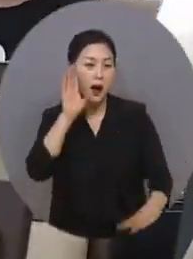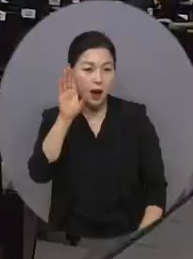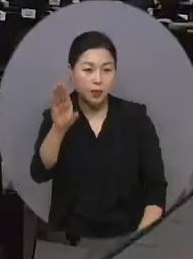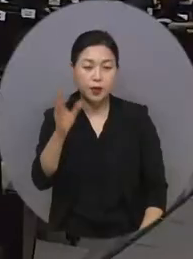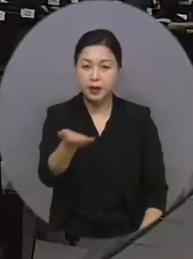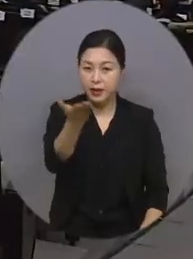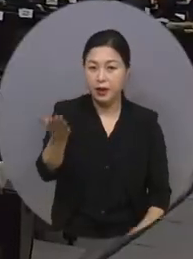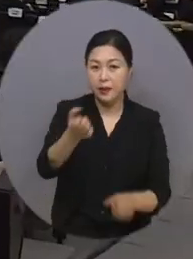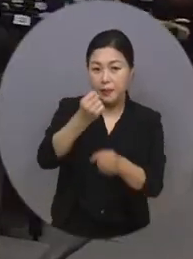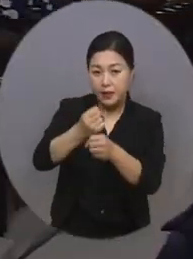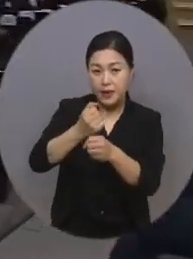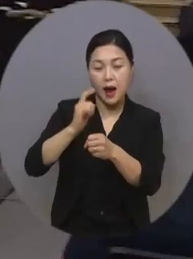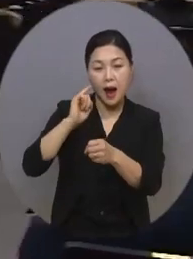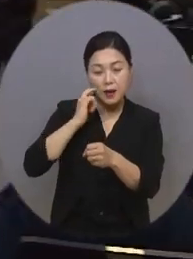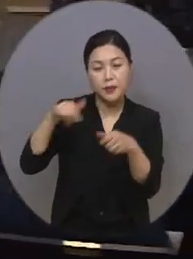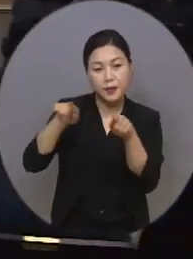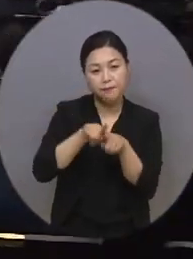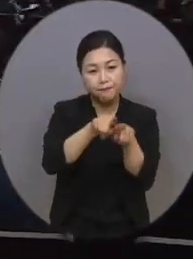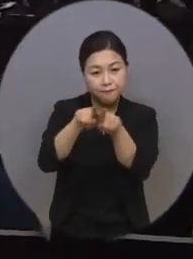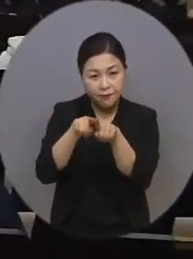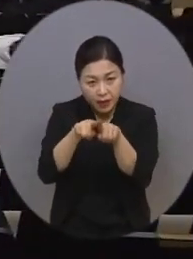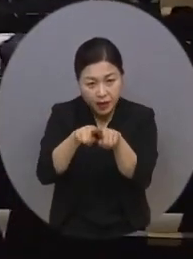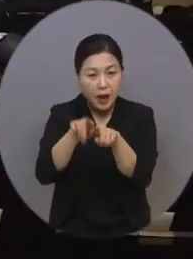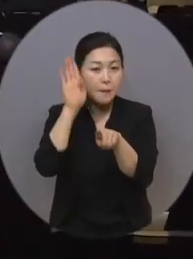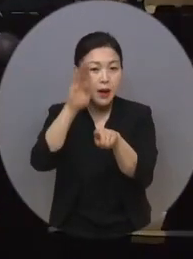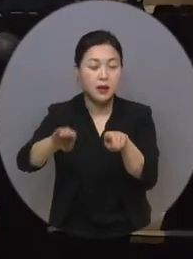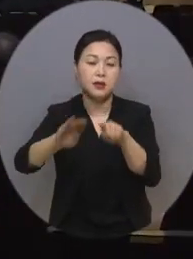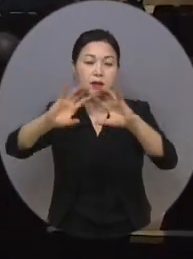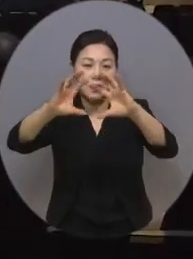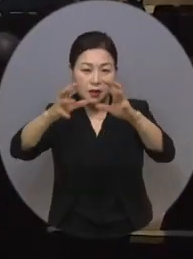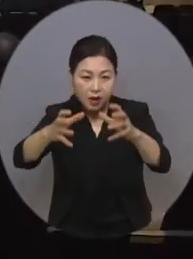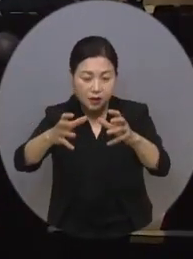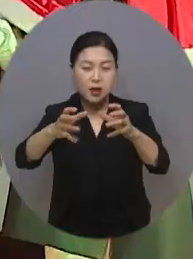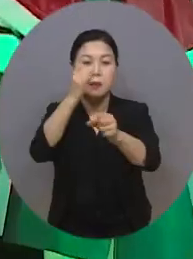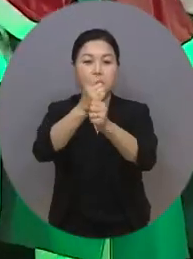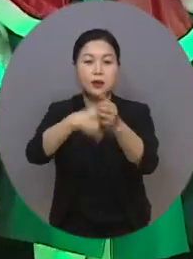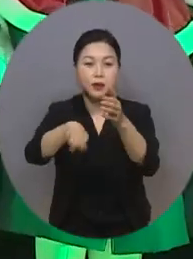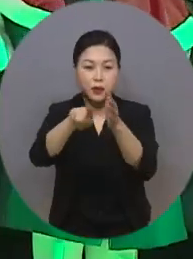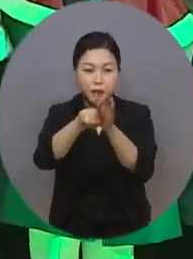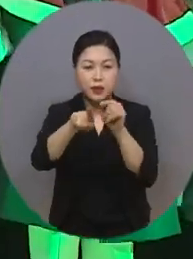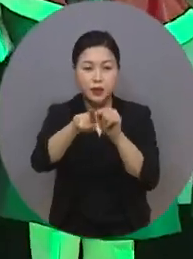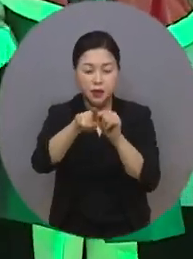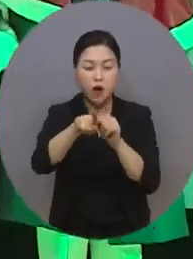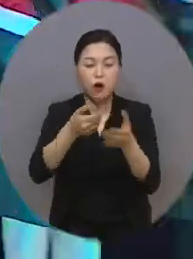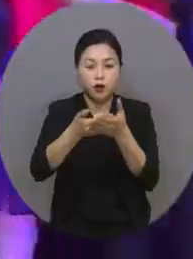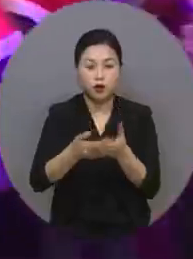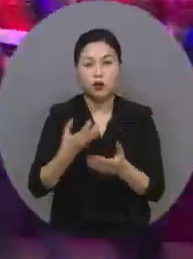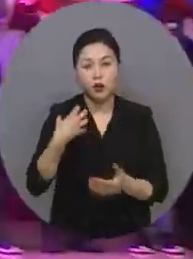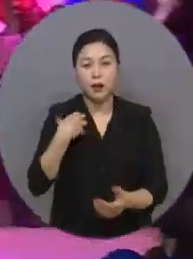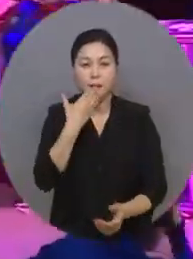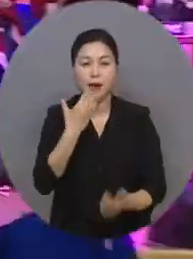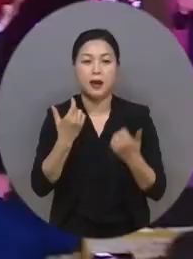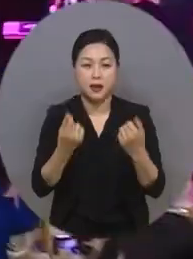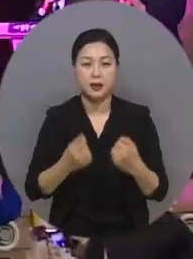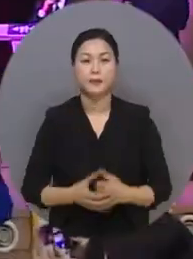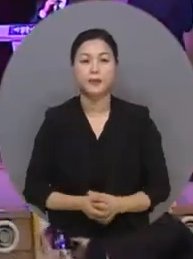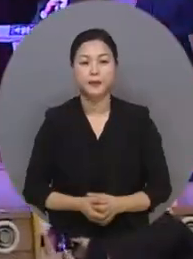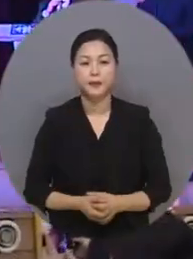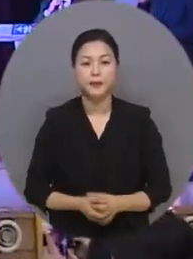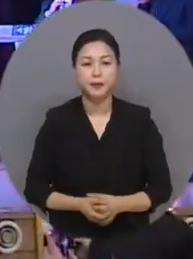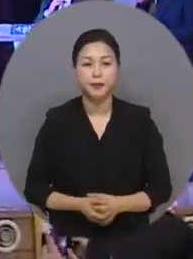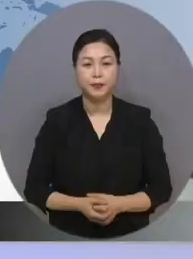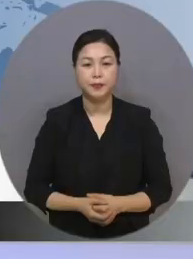이들이 만들어갈 아름다운 동행이 밝은 세상을 위한 마중물이 될 예정입니다. 복지TV 뉴스 박순종입니다.